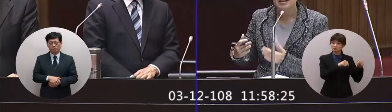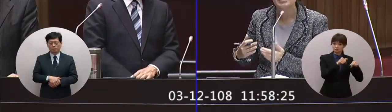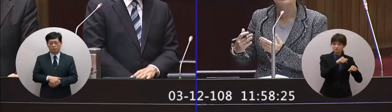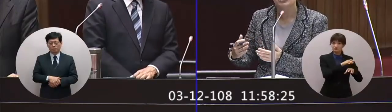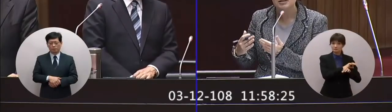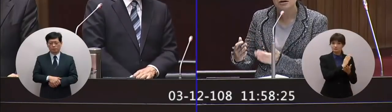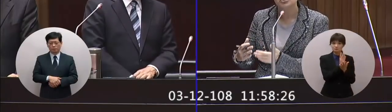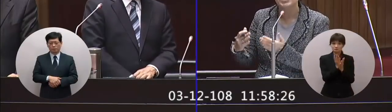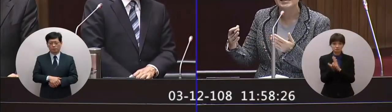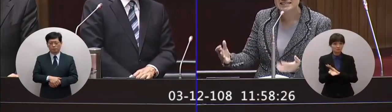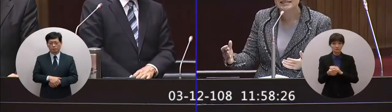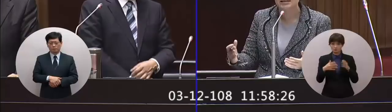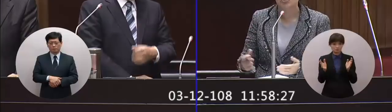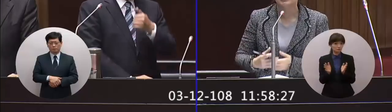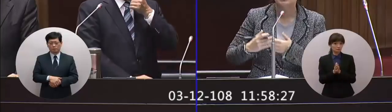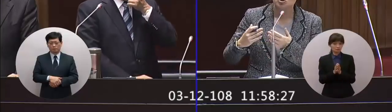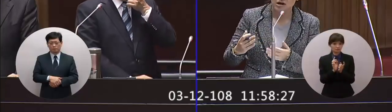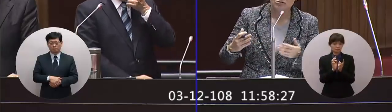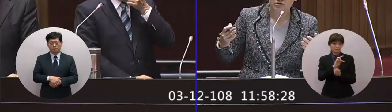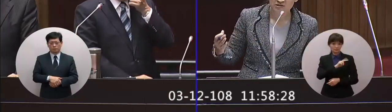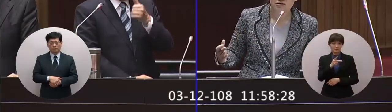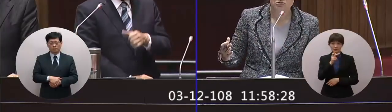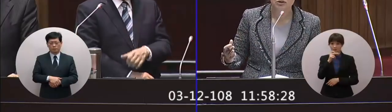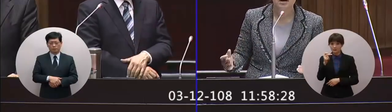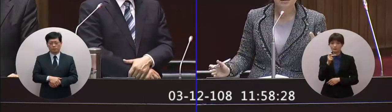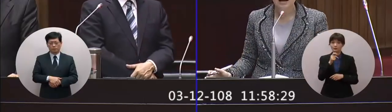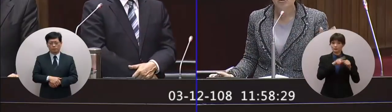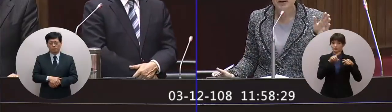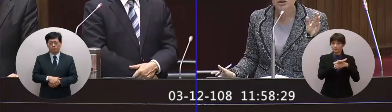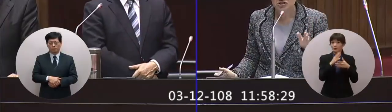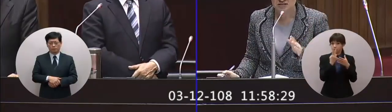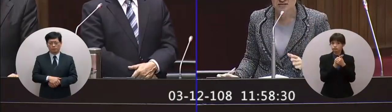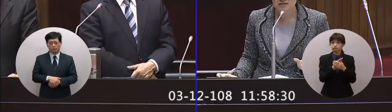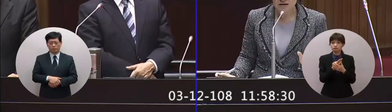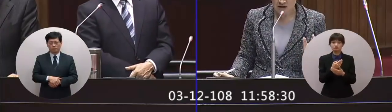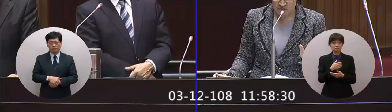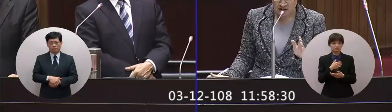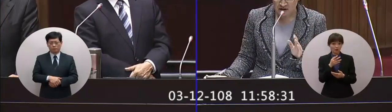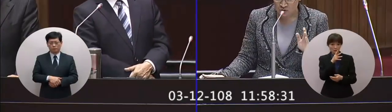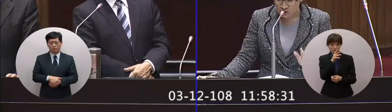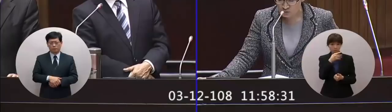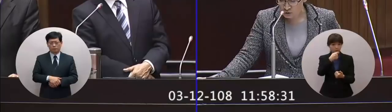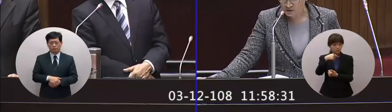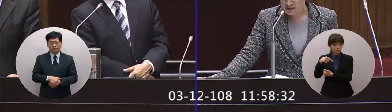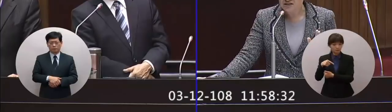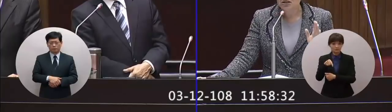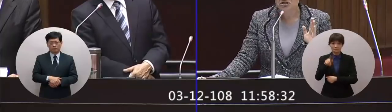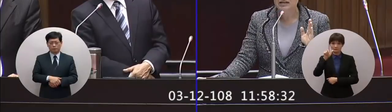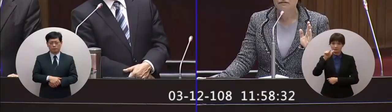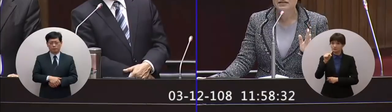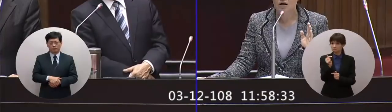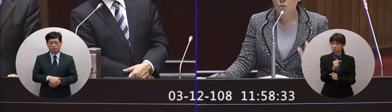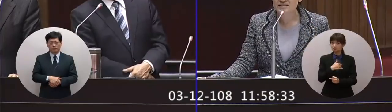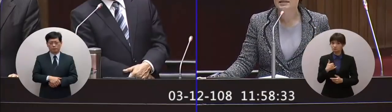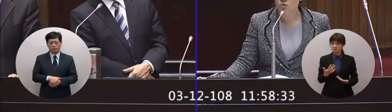也用英语的教学来进行，或者是双语的教学。那我们的师资能不能够充裕，其实